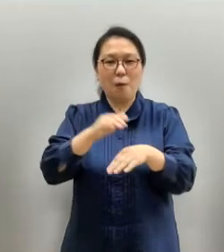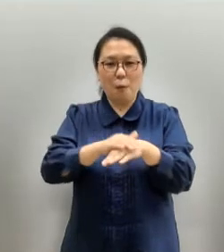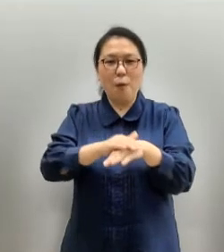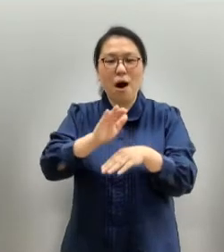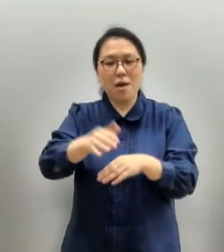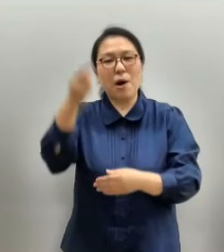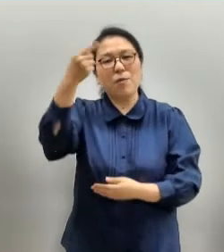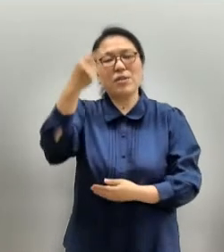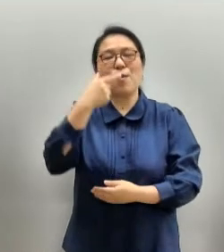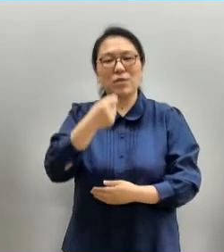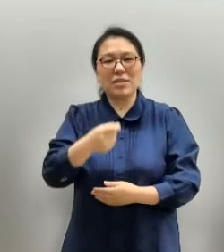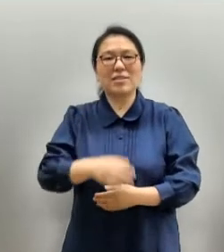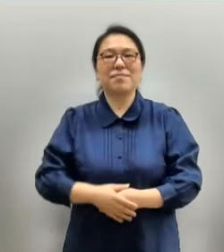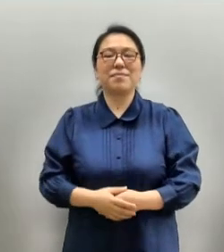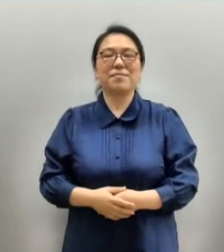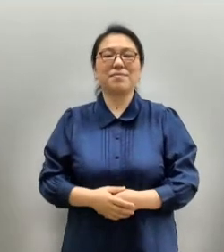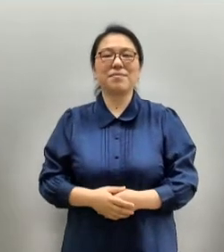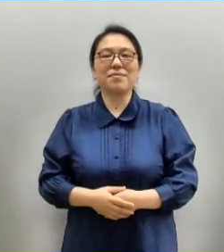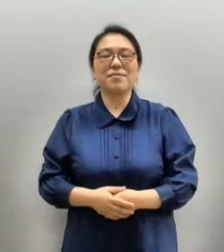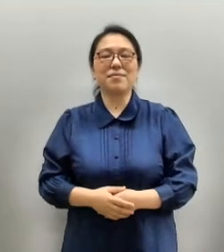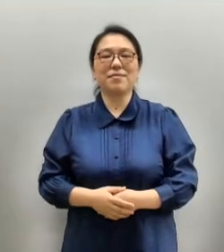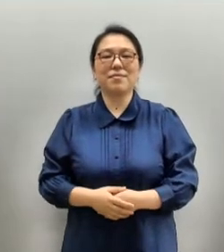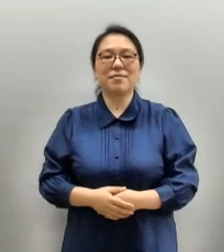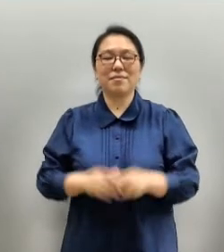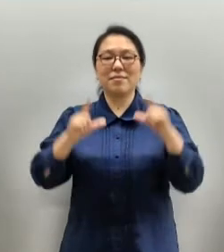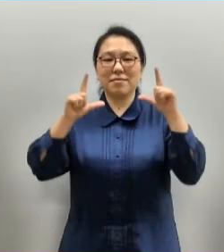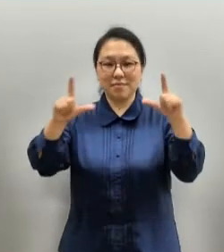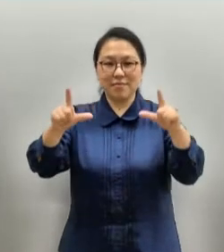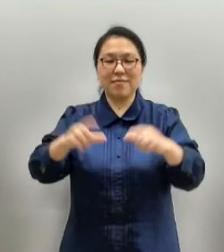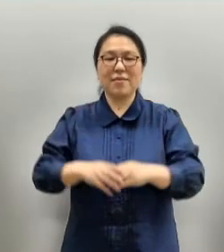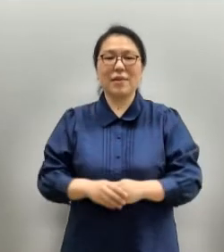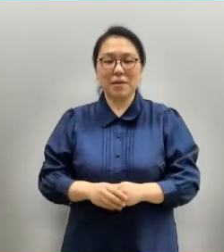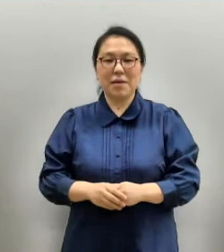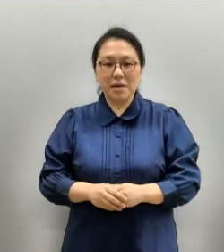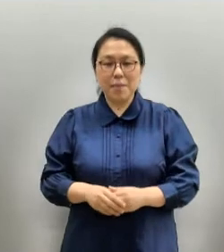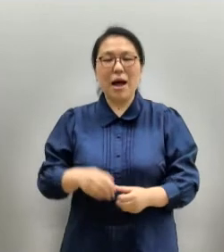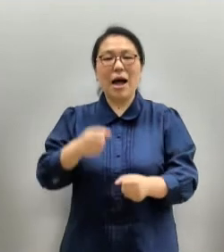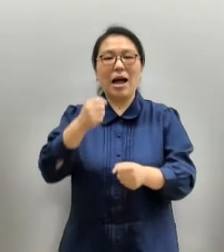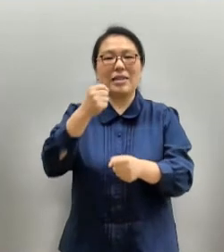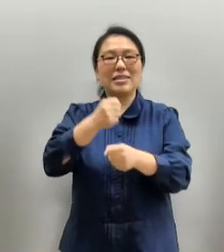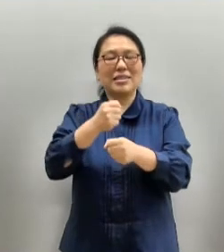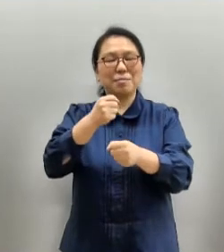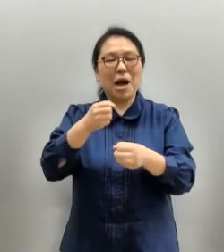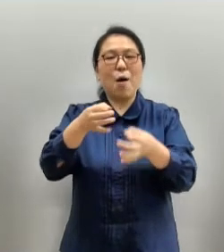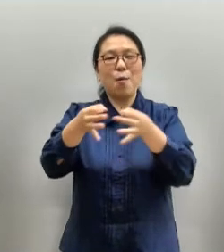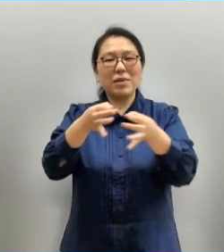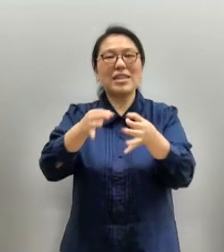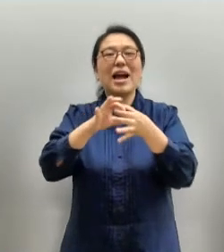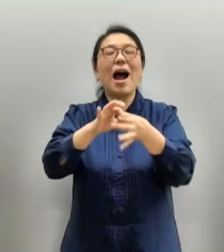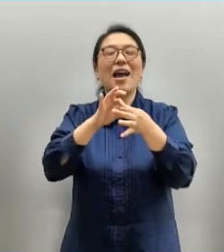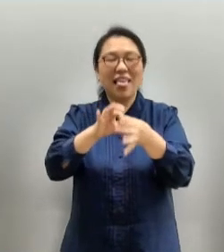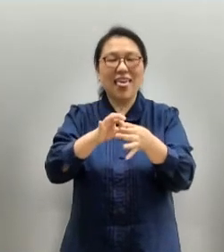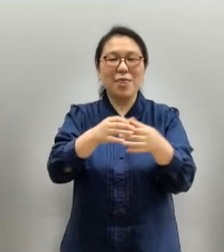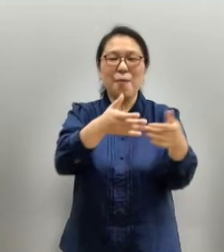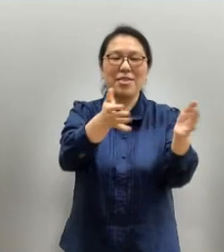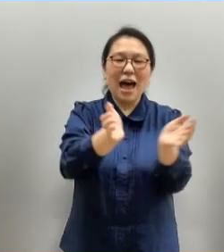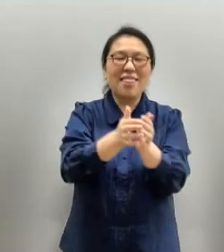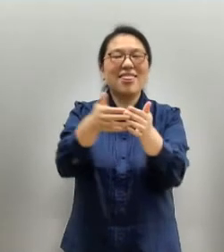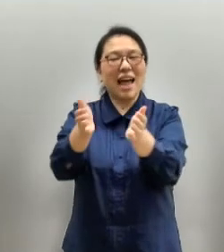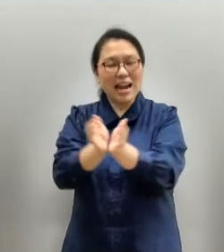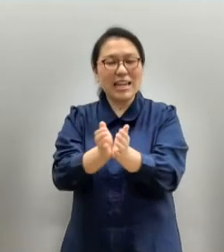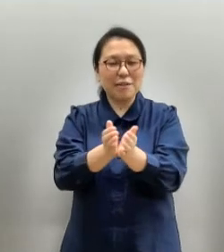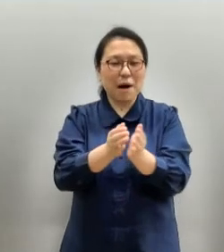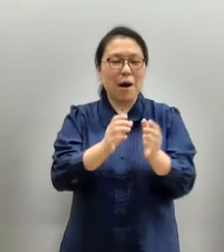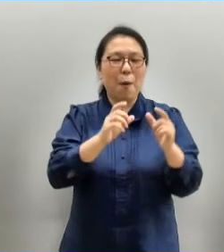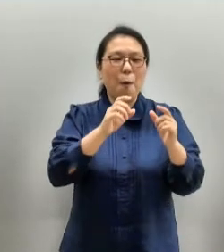教えて ください。産業振興部が中心となりましてですね、商工会議所だとか各事業者さん団体には今までもこう呼びかけを行っており